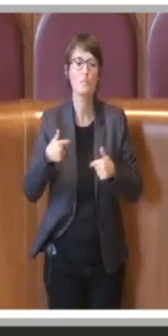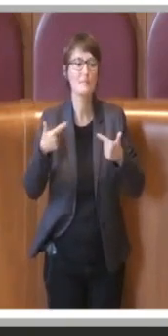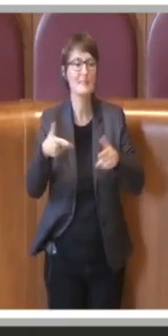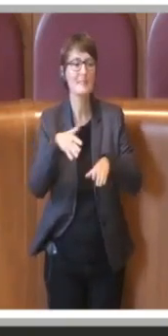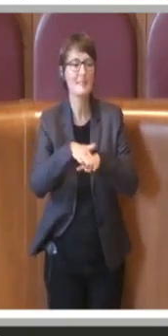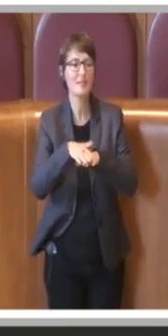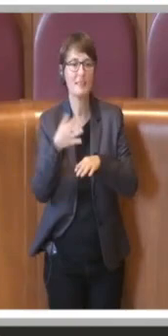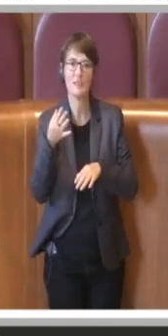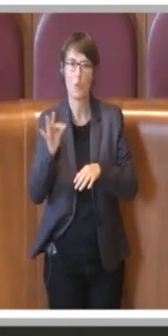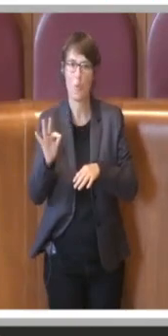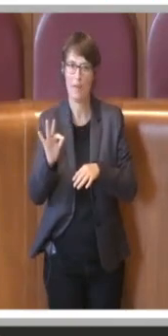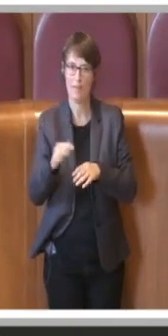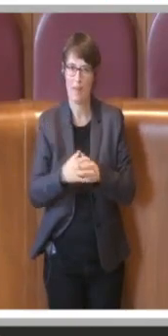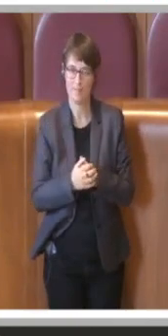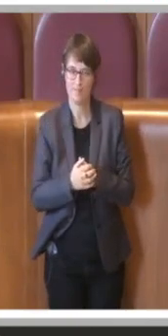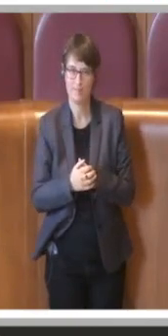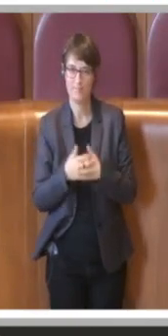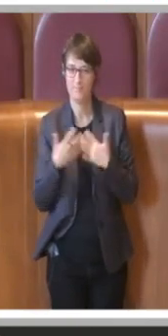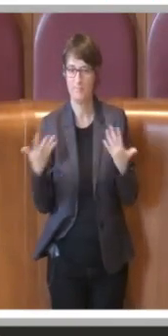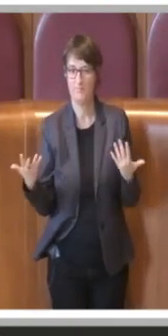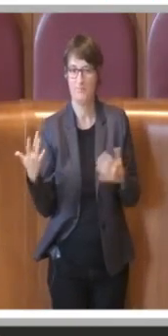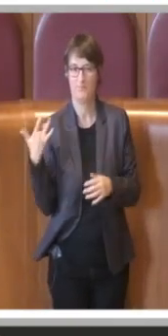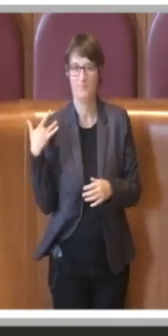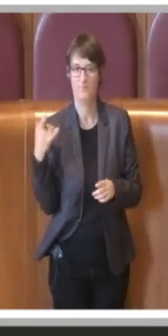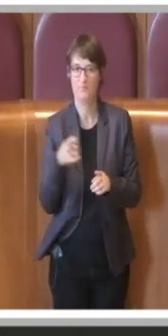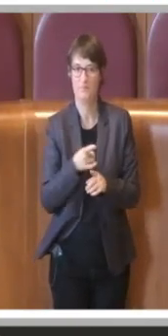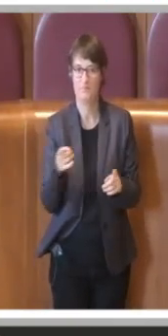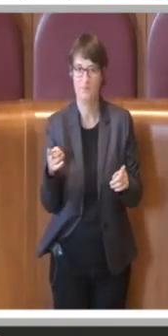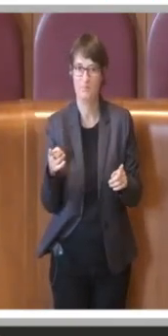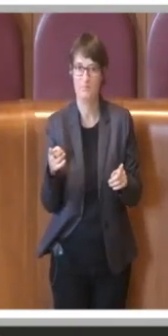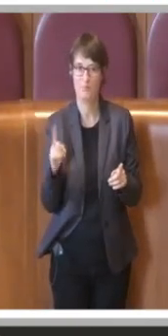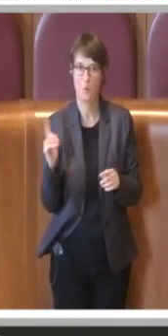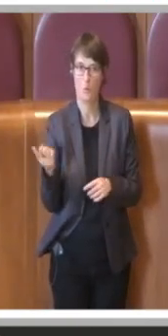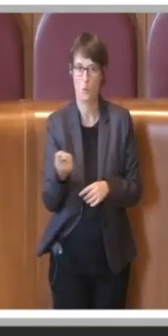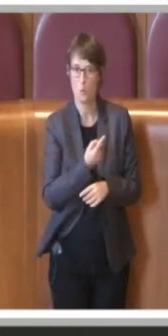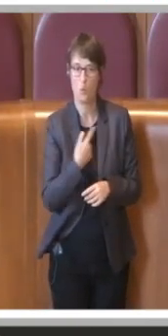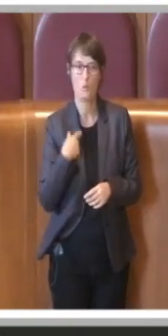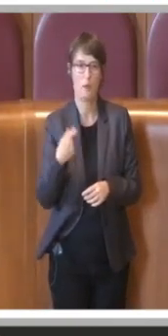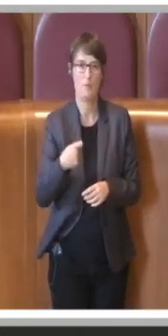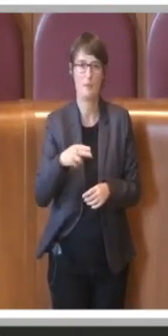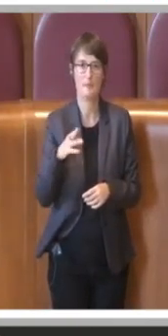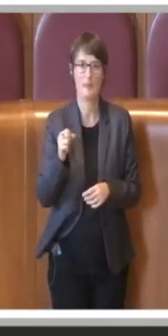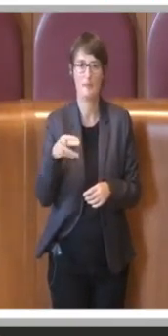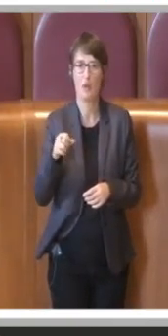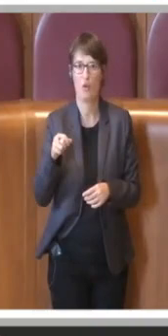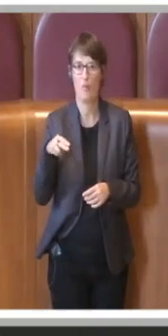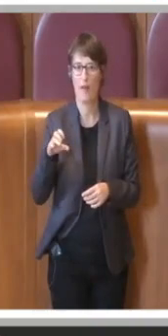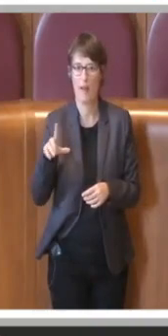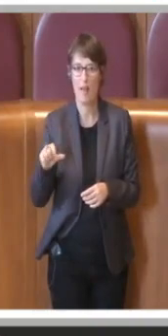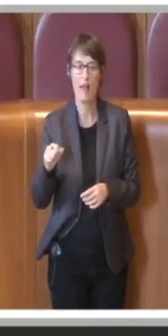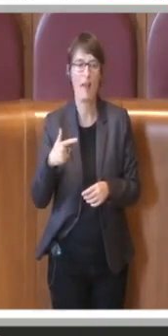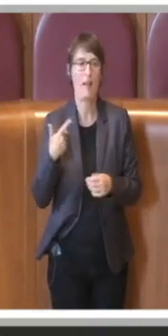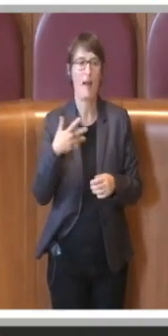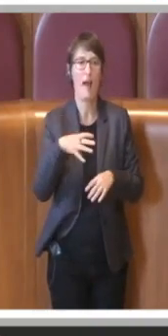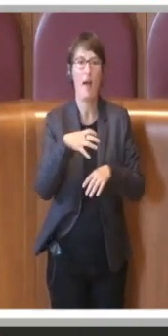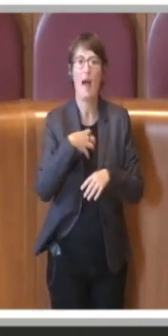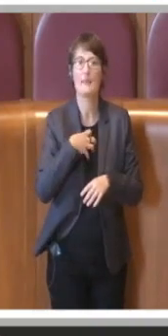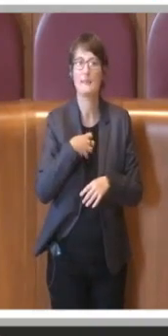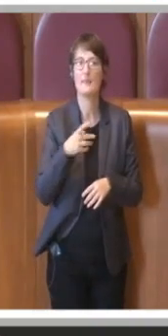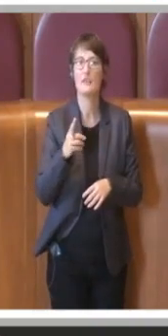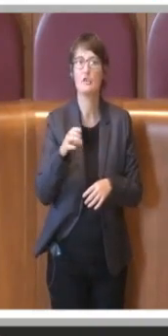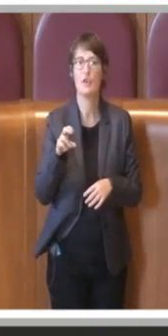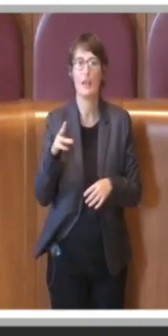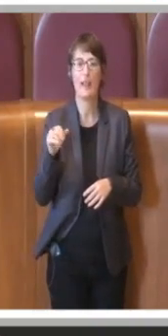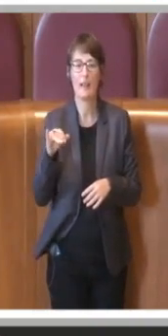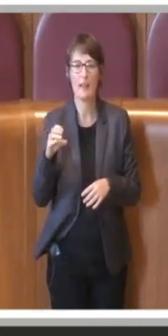noi ringraziamo tutti gli attori, il Presidente Romanella, l'Assessore Dorrico, il Presidente della